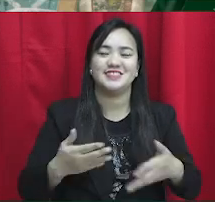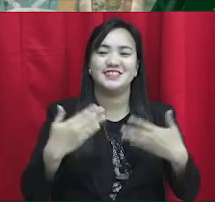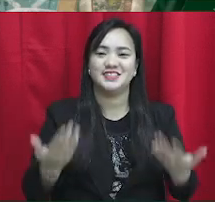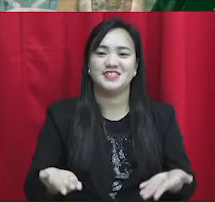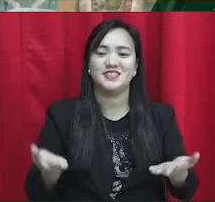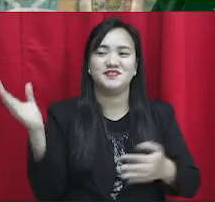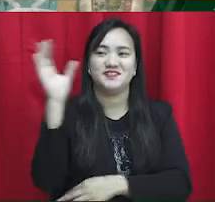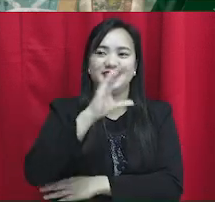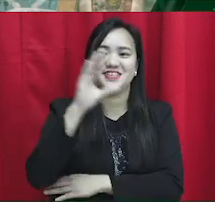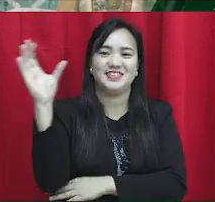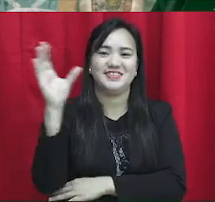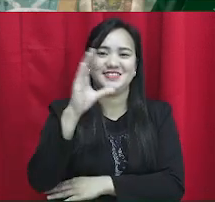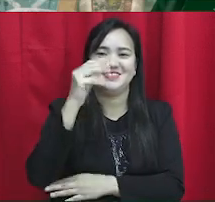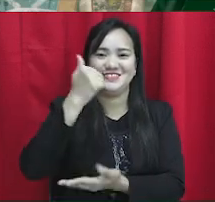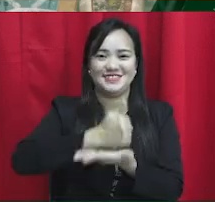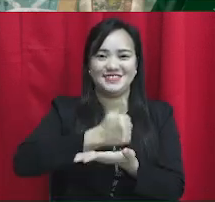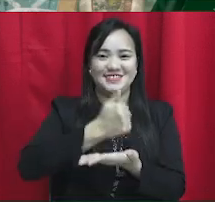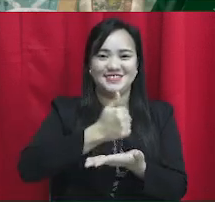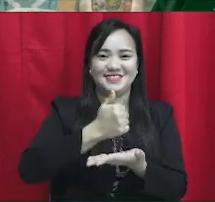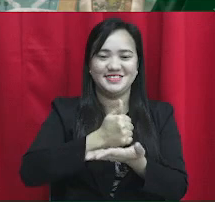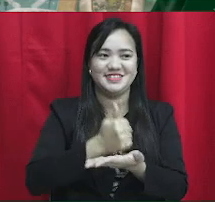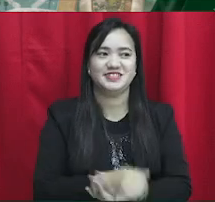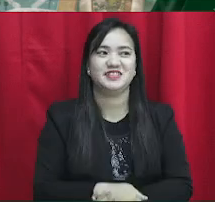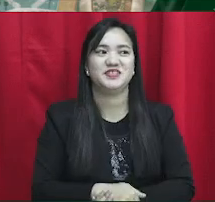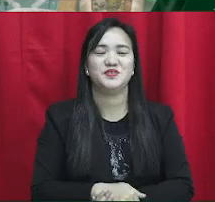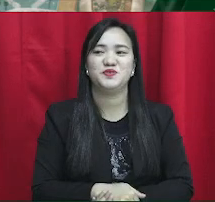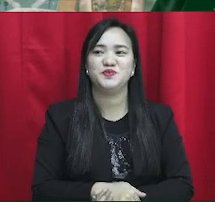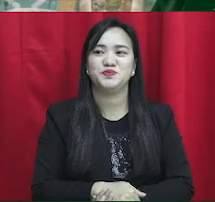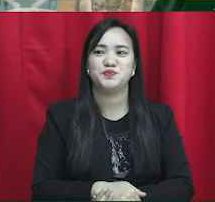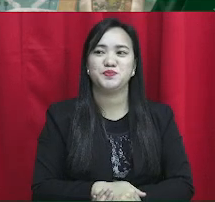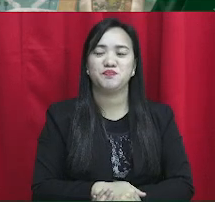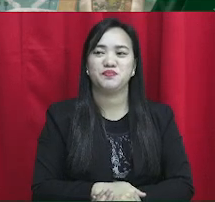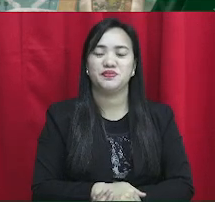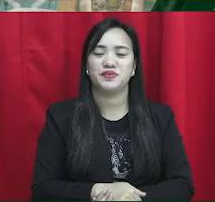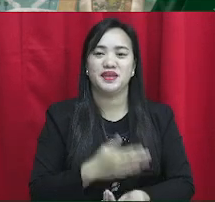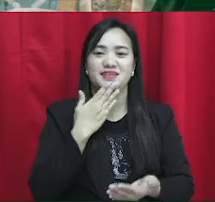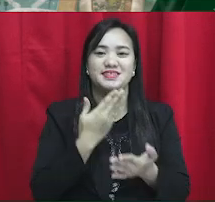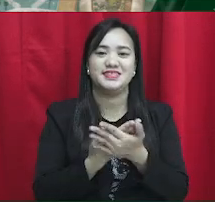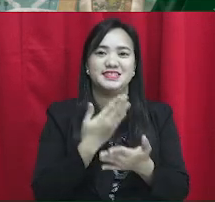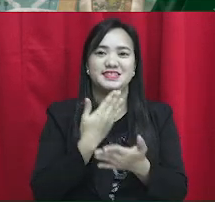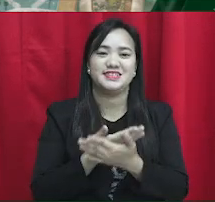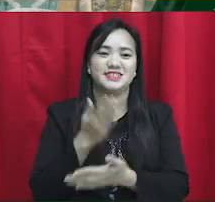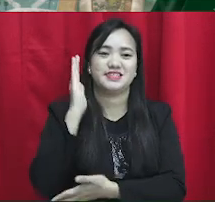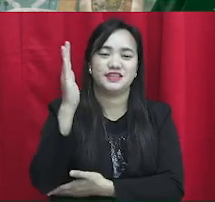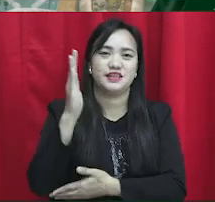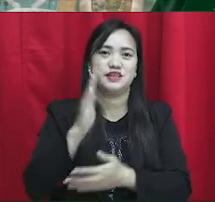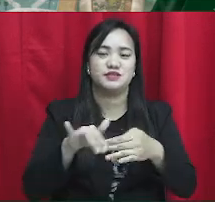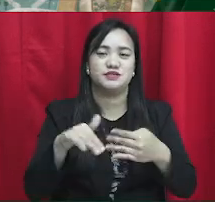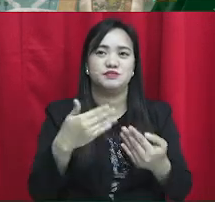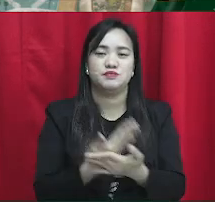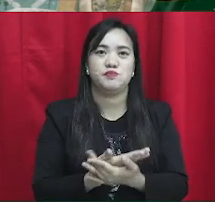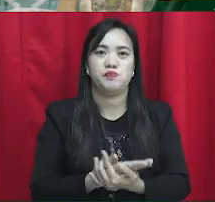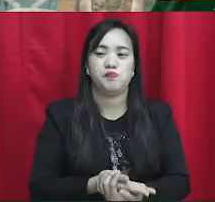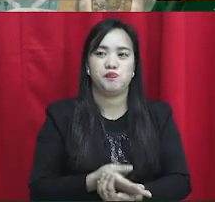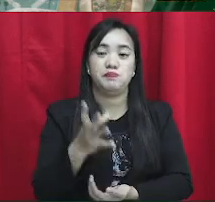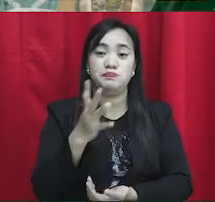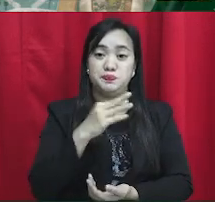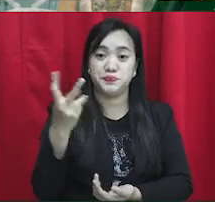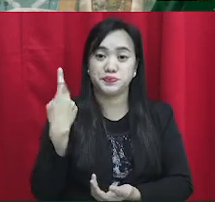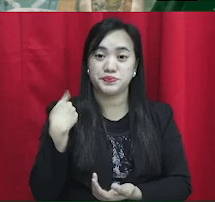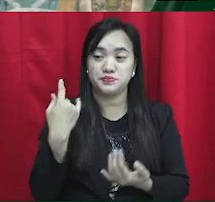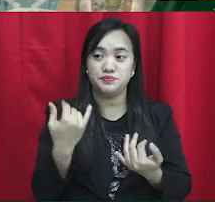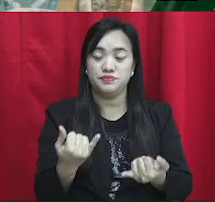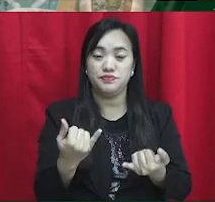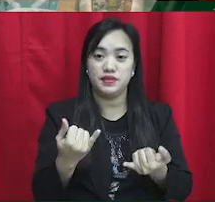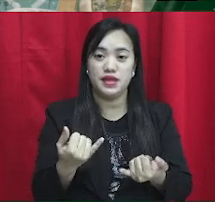Merry Christmas! Amen! Magandang tanghali po muli sa inyong lahat at muli nandito